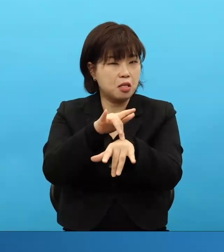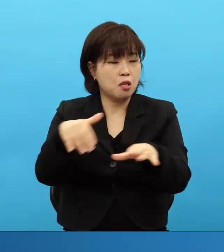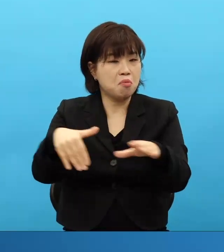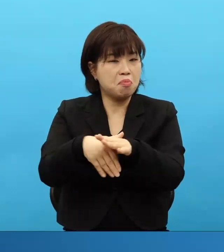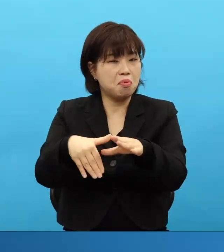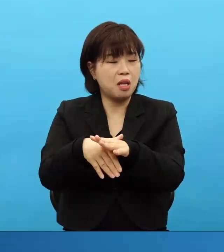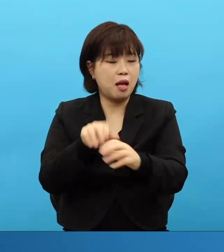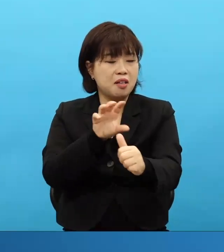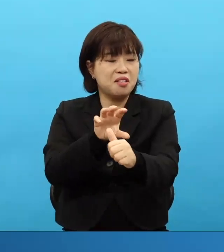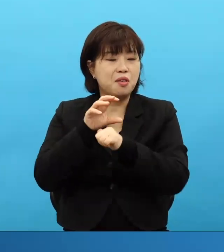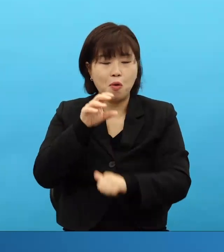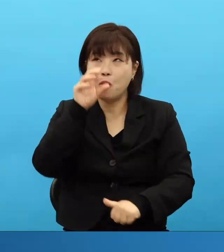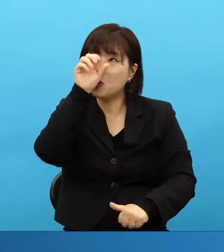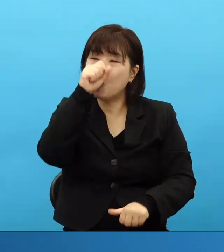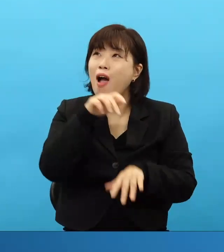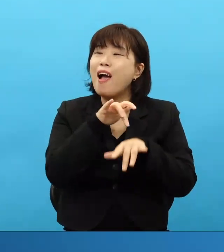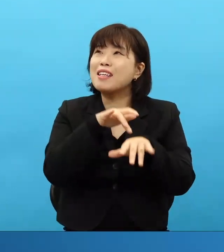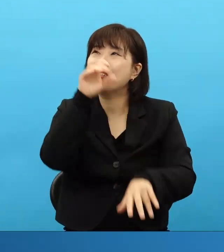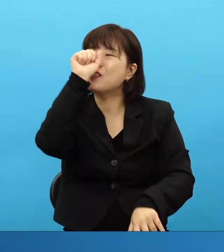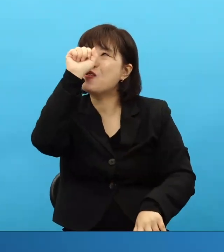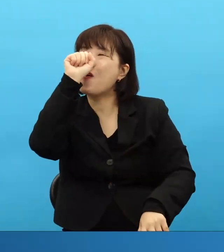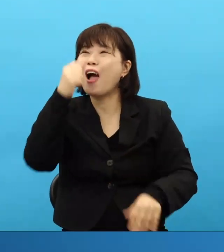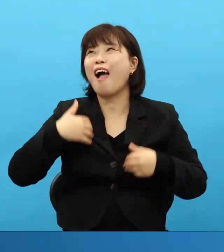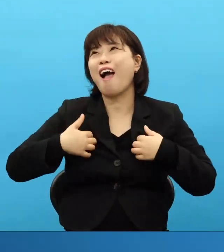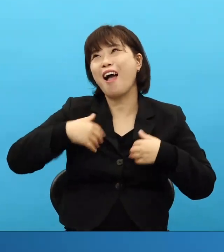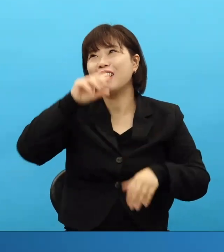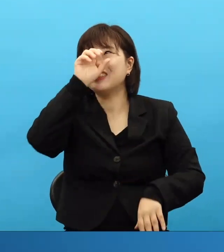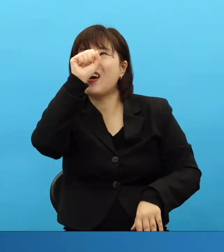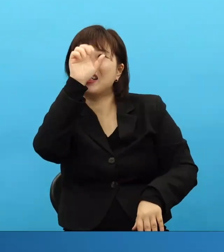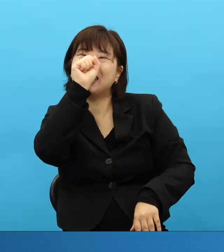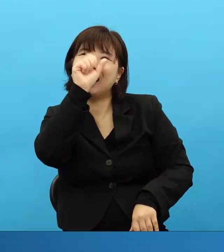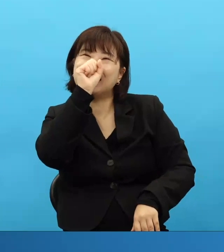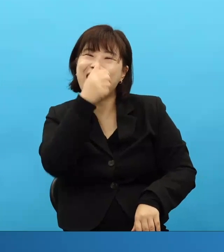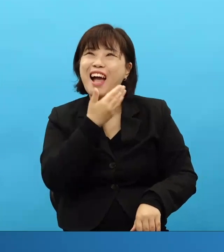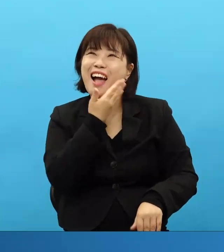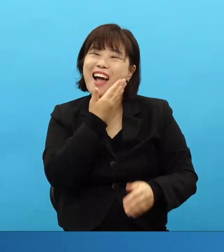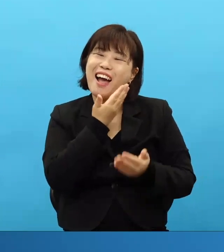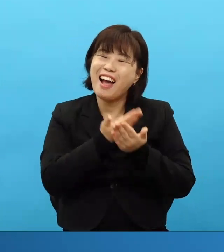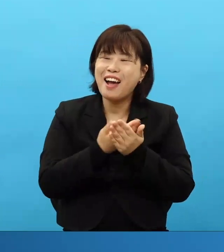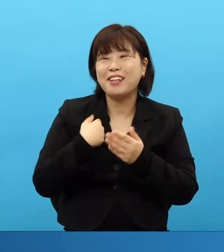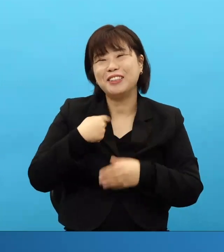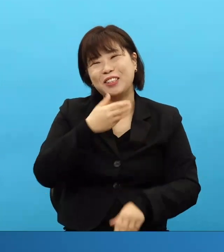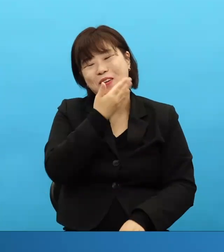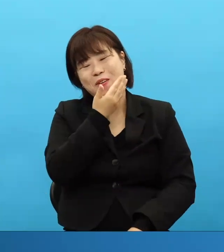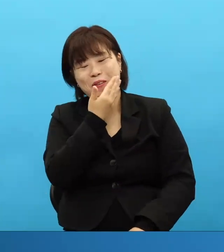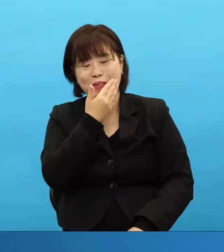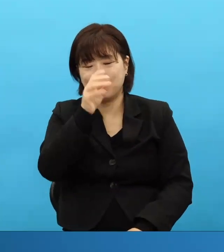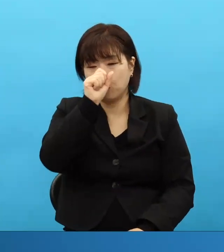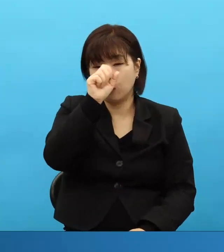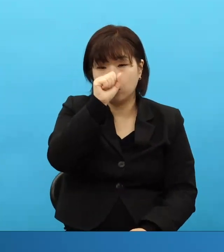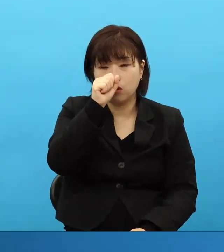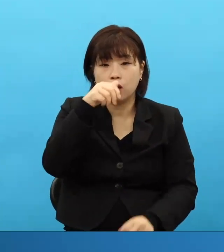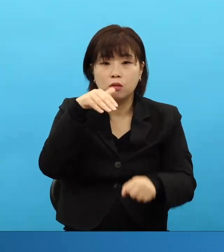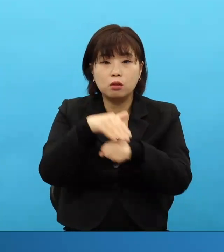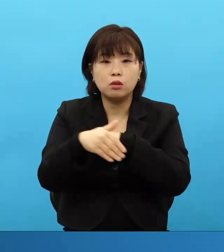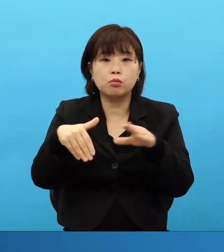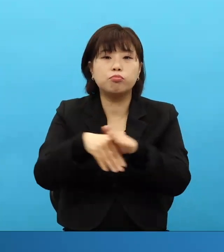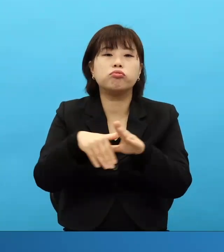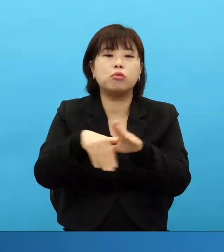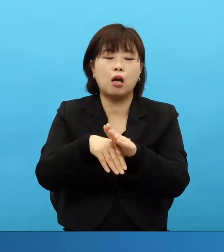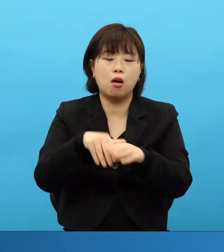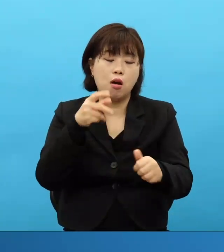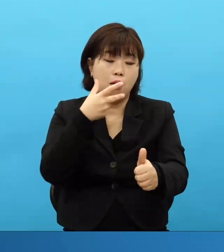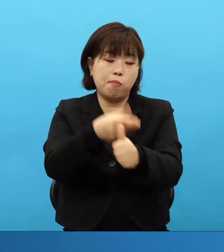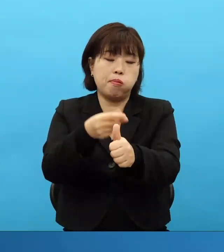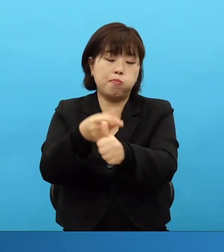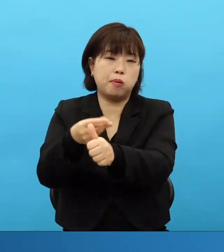느낌이 있는데 이제 일본 아이들은 좋다는 느낌이 있어요. Then when we say Satan demon, we don't like that, but we see the kids in Japan, they like them 어릴 때부터 그래서 그렇게 가르치는 거예요.